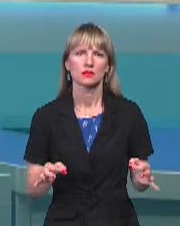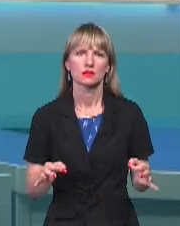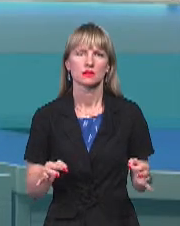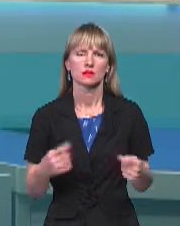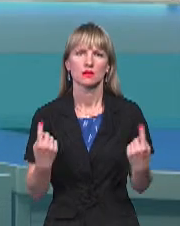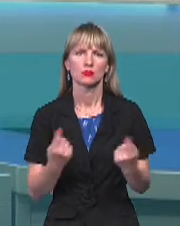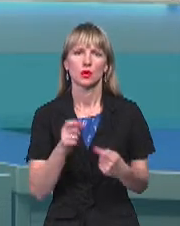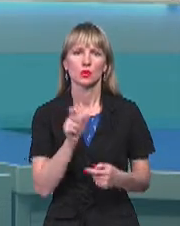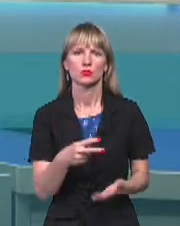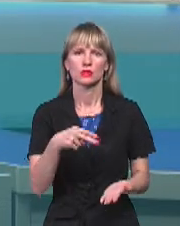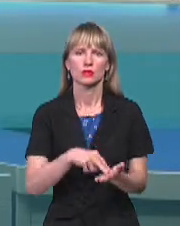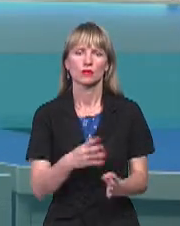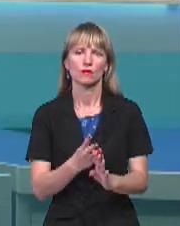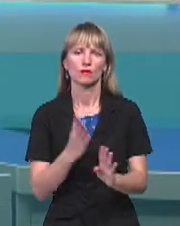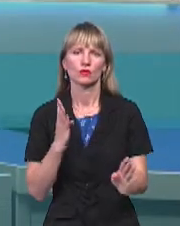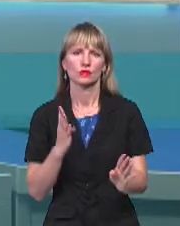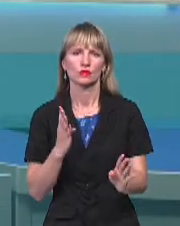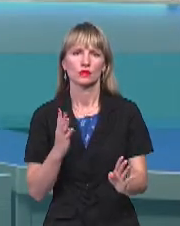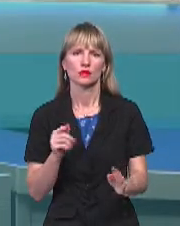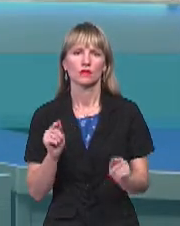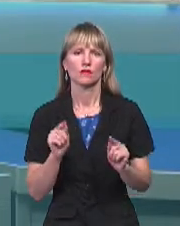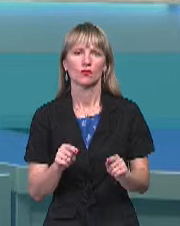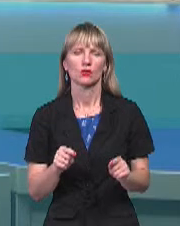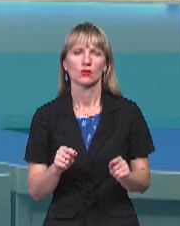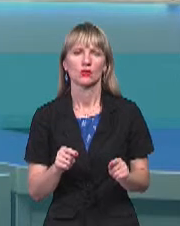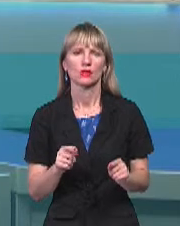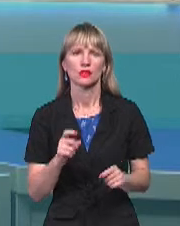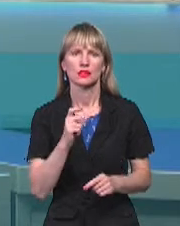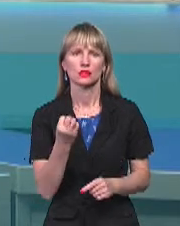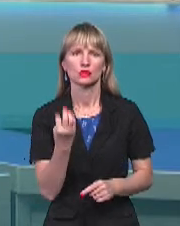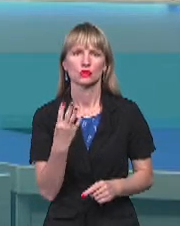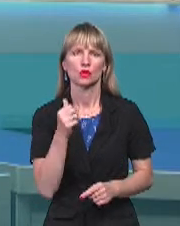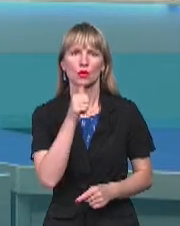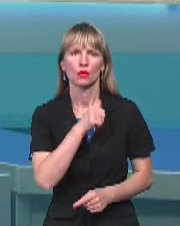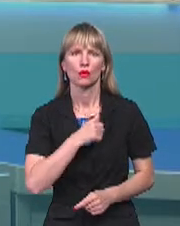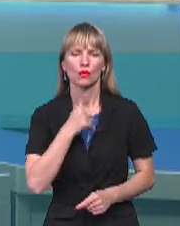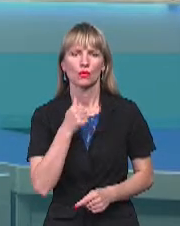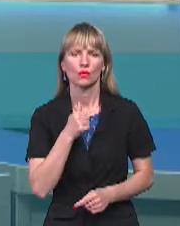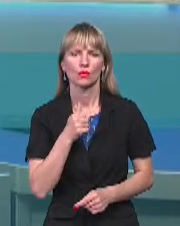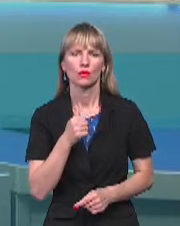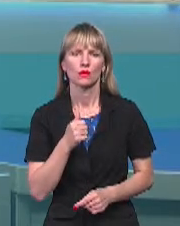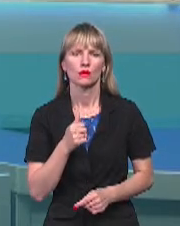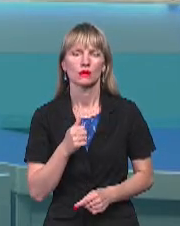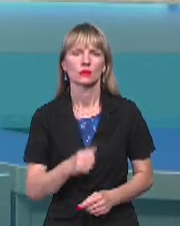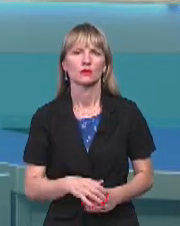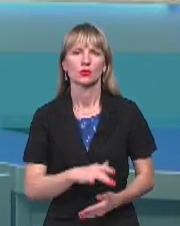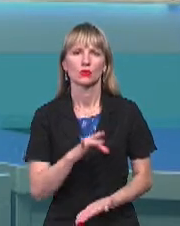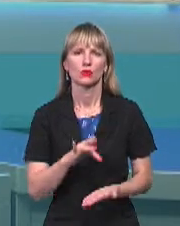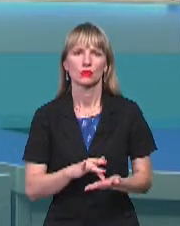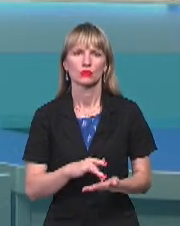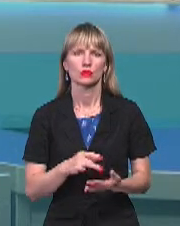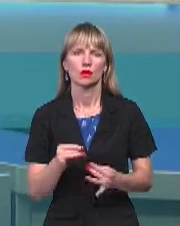звичайно, люди стають в чергу. Вона з 14-го року. А куди саме в чергу? В міську